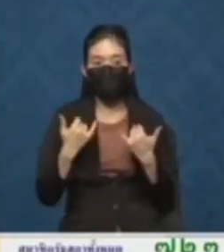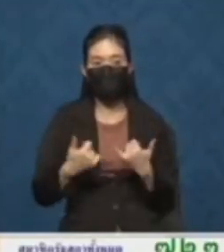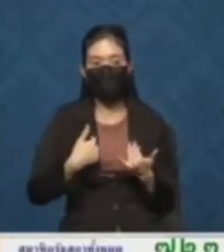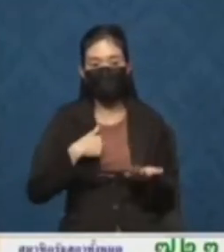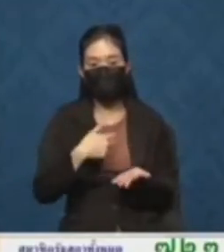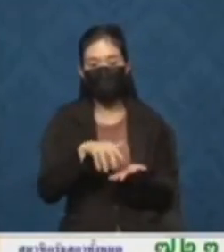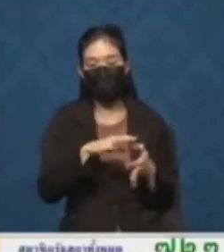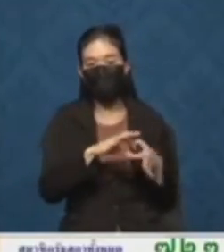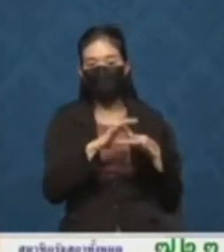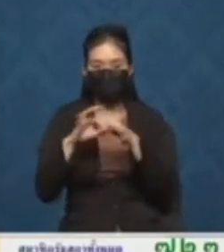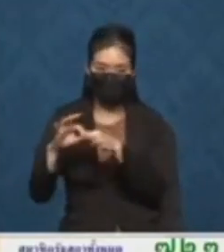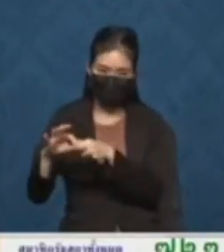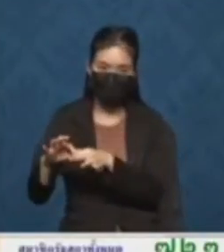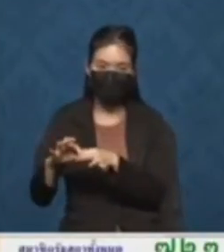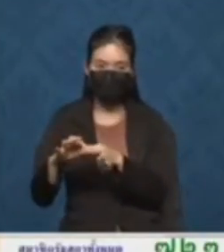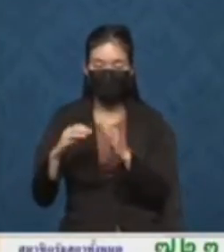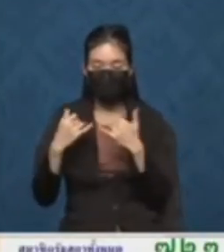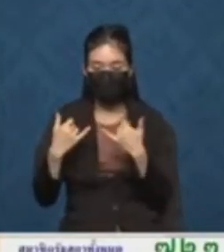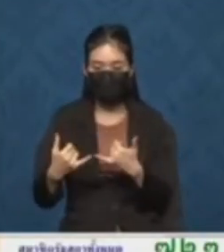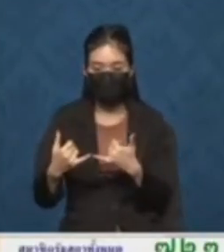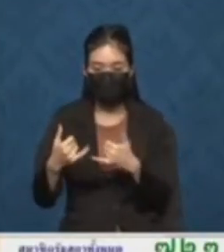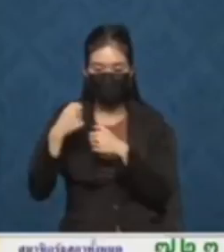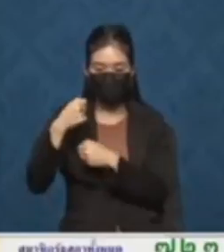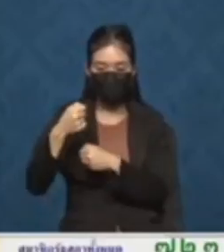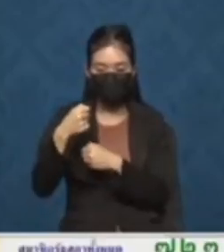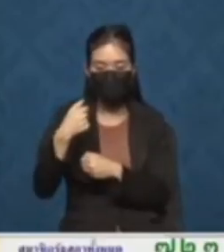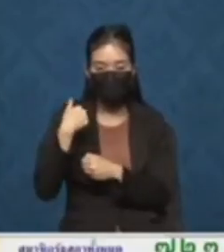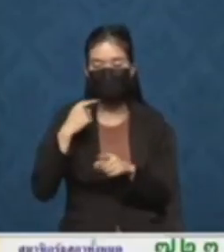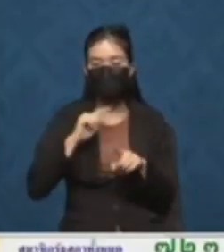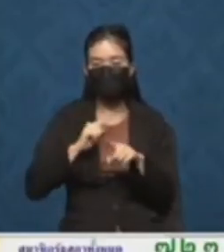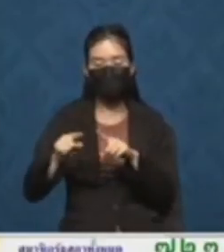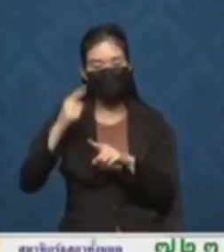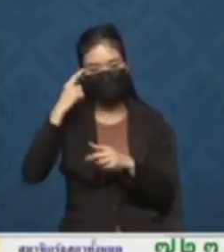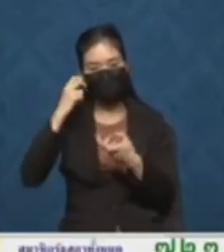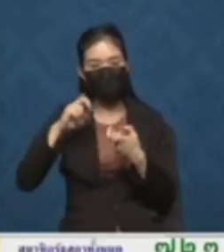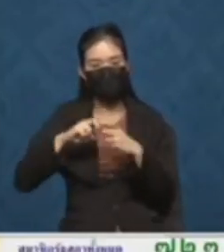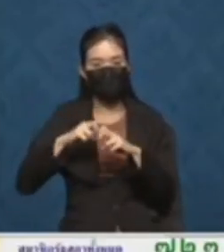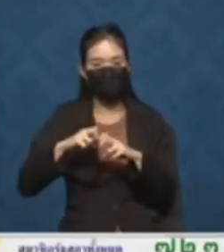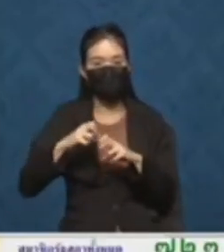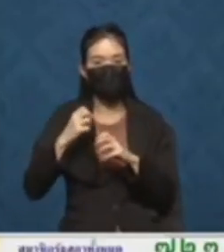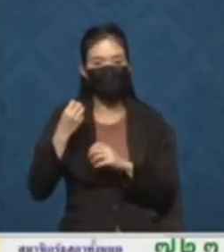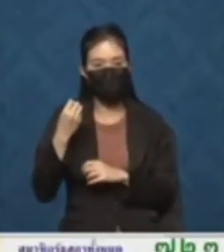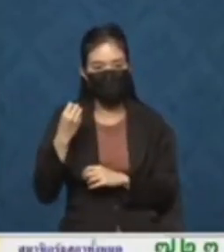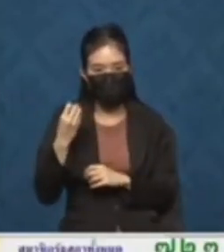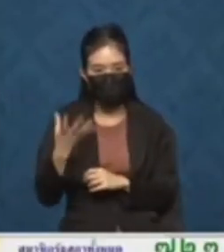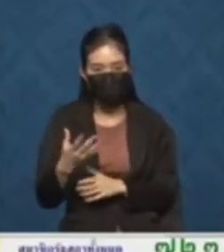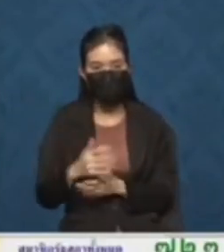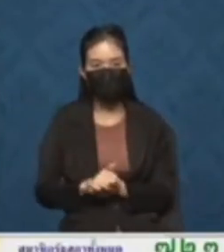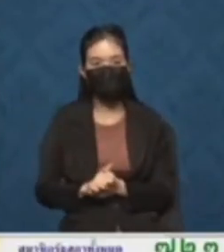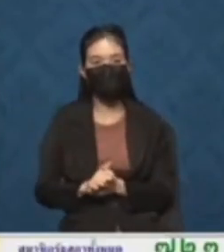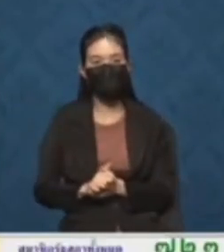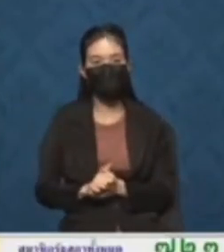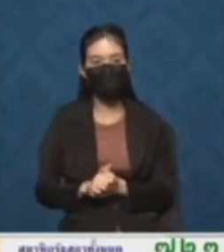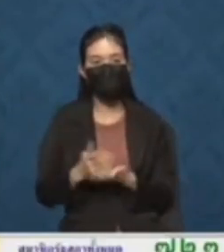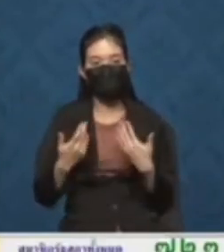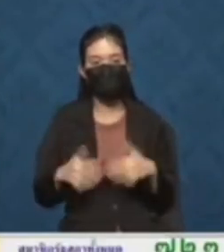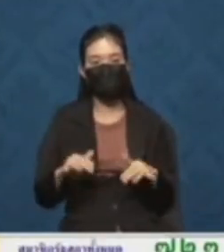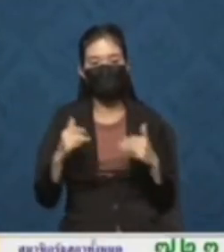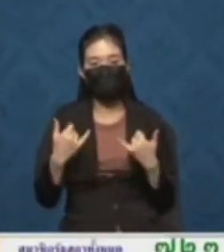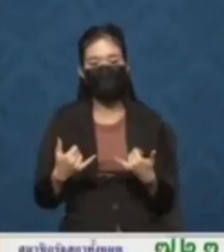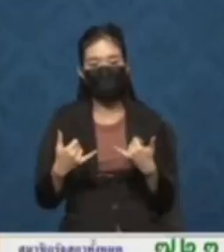ปัญหานี้เป็นปัญหาใหญ่บริบทไทยที่สำคัญอีกเรื่องหนึ่งก็คือพรรคการเมืองของเรายังไม่พัฒ